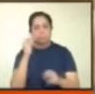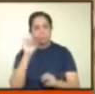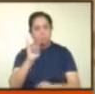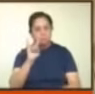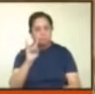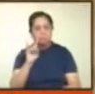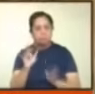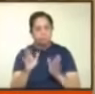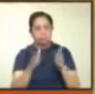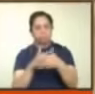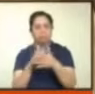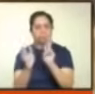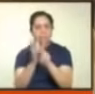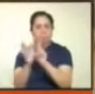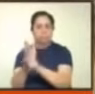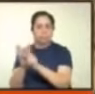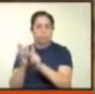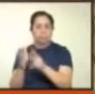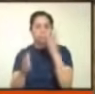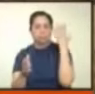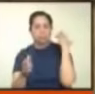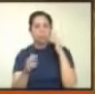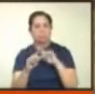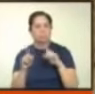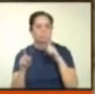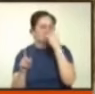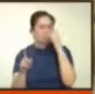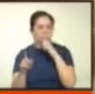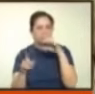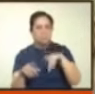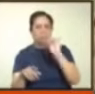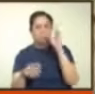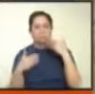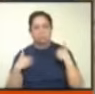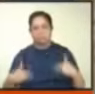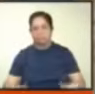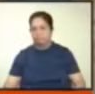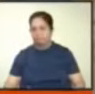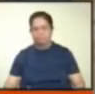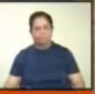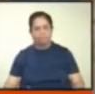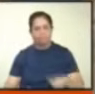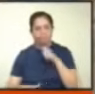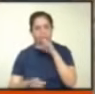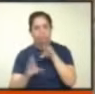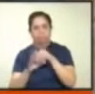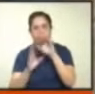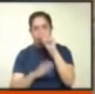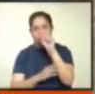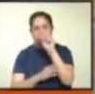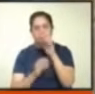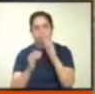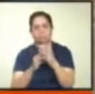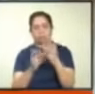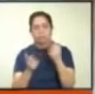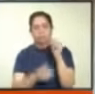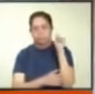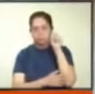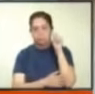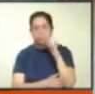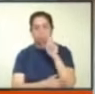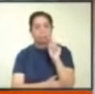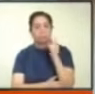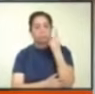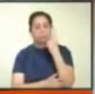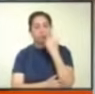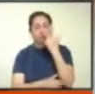hinarang at pinatay ng mga ampatuan sa Maguindanao Massacre. Pero dahil hindi na-recover ang kanyang labi, hindi siya sinama sa kaso laban sa mga ampatuan. Sa